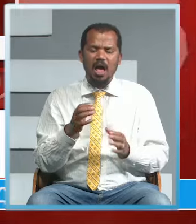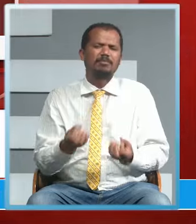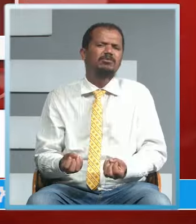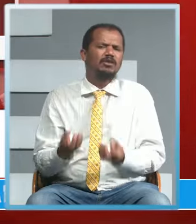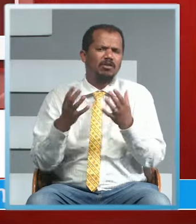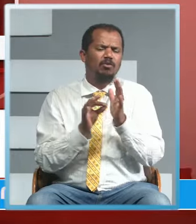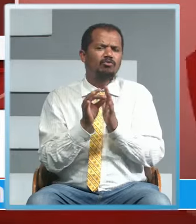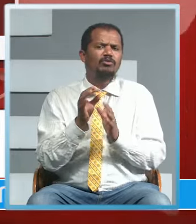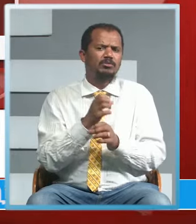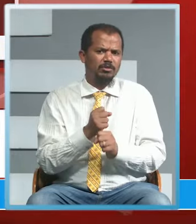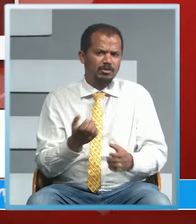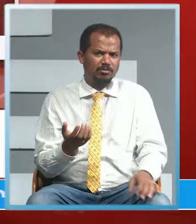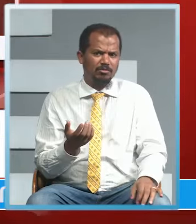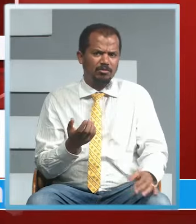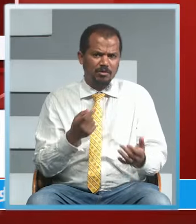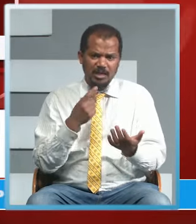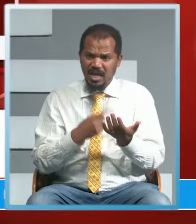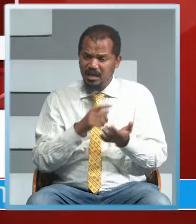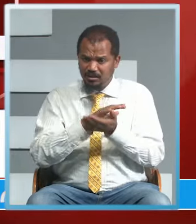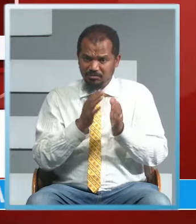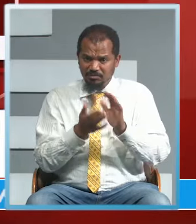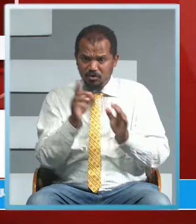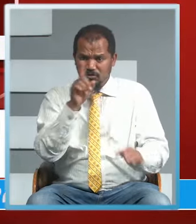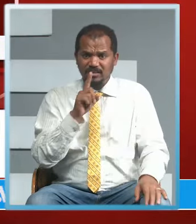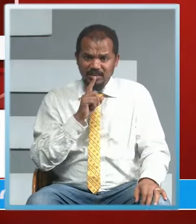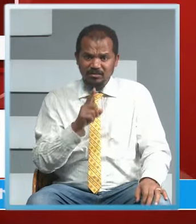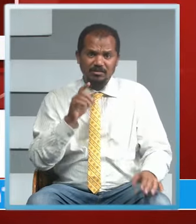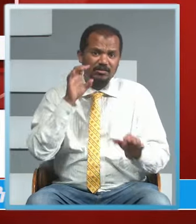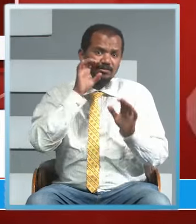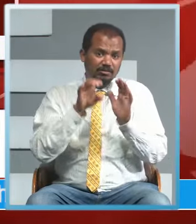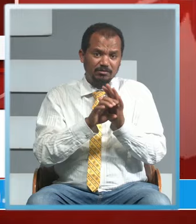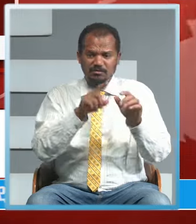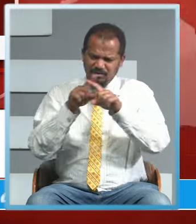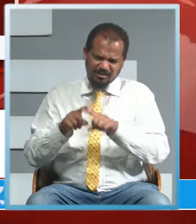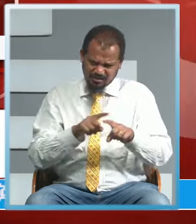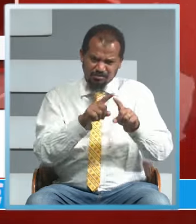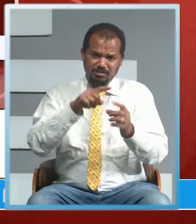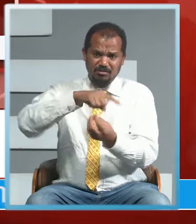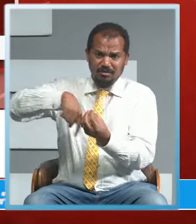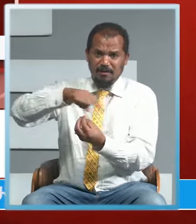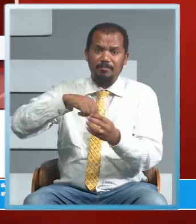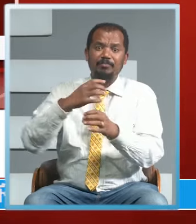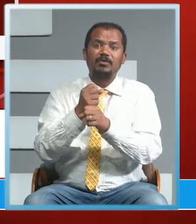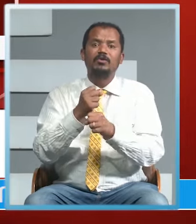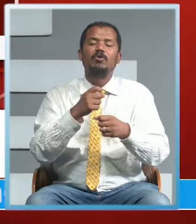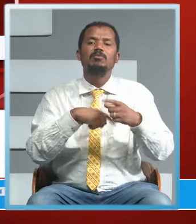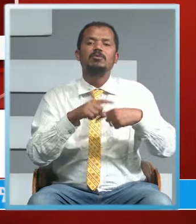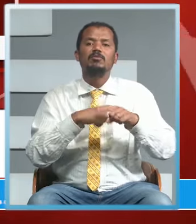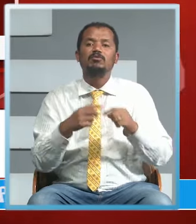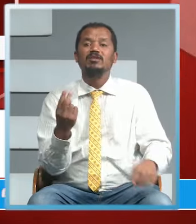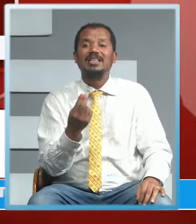አብዛኛውን ቁጥር የሚይዘው። ይሄም የሚሆነው ምንድነው? ያው መታወቂያ ከተለያየ አካባቢ ይዘው